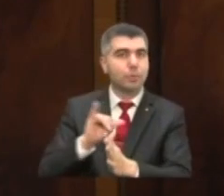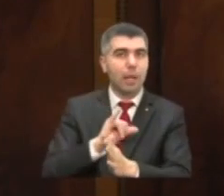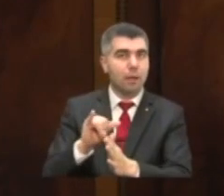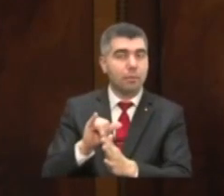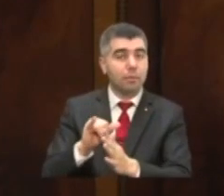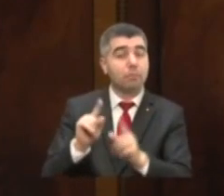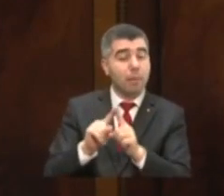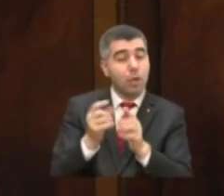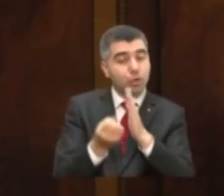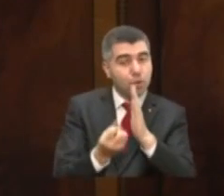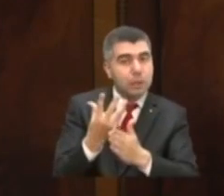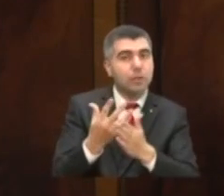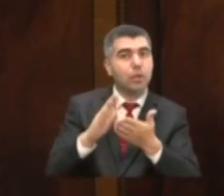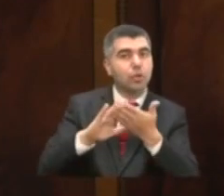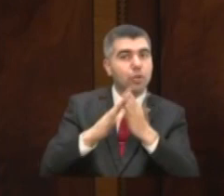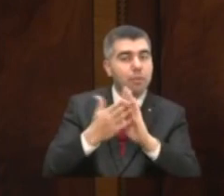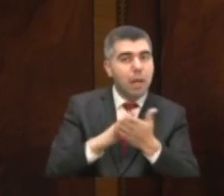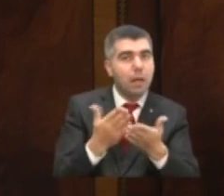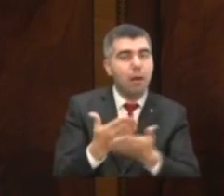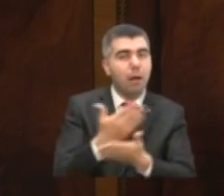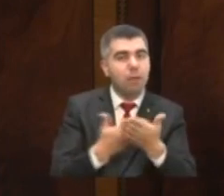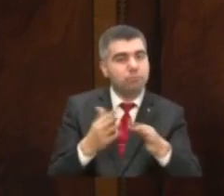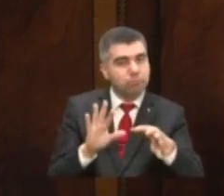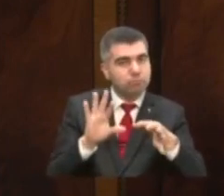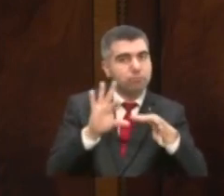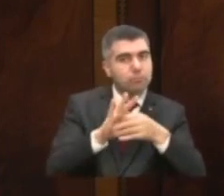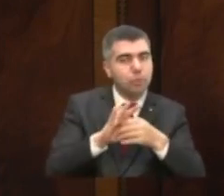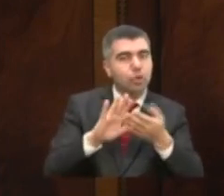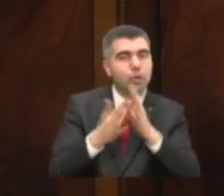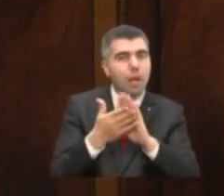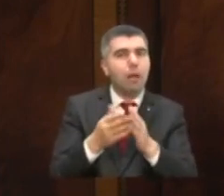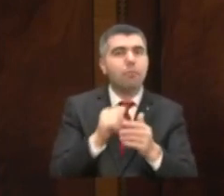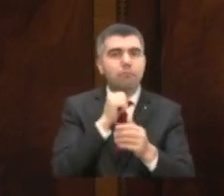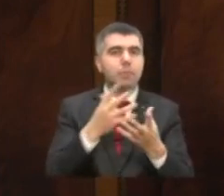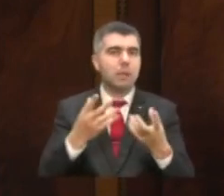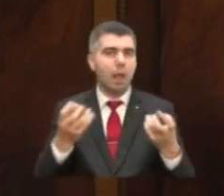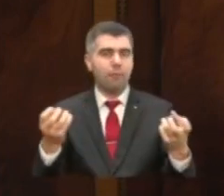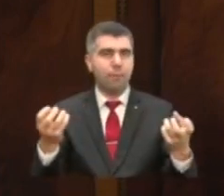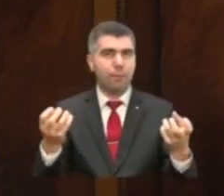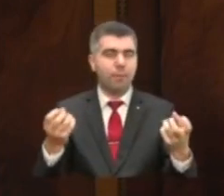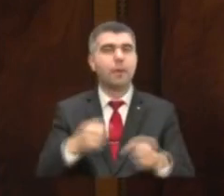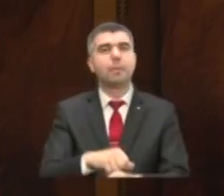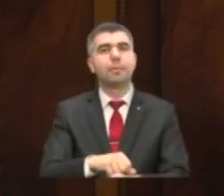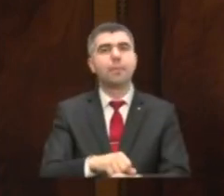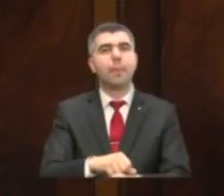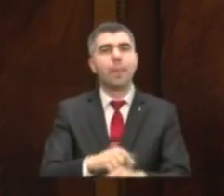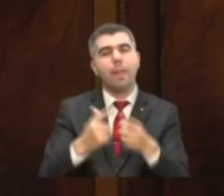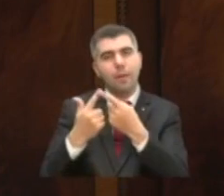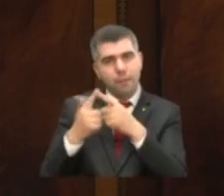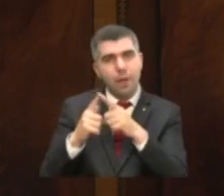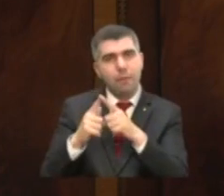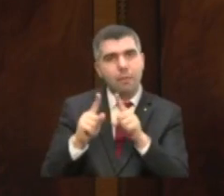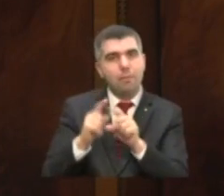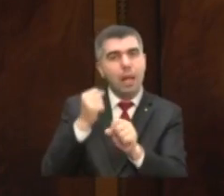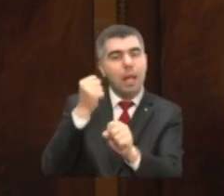على تأسيس الجمعيات أو على الانضمام إلى جمعيات موجودة، وهذا شيء مهم يسترد الثقة في